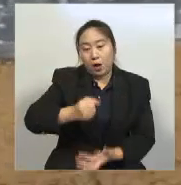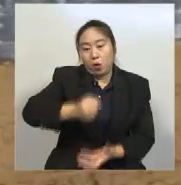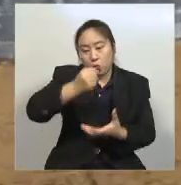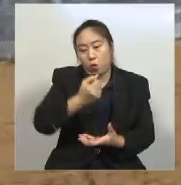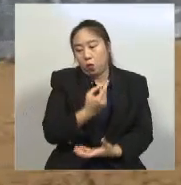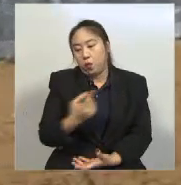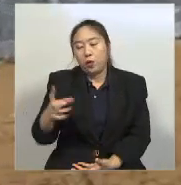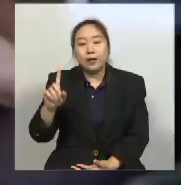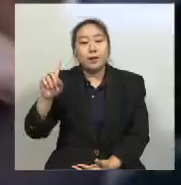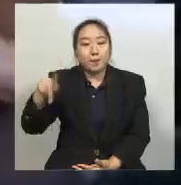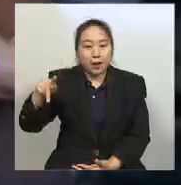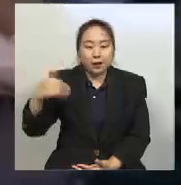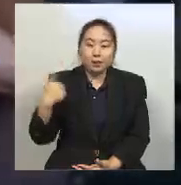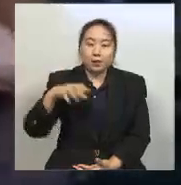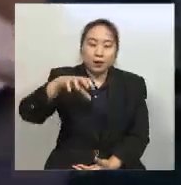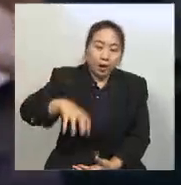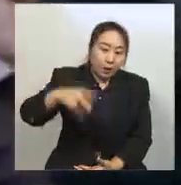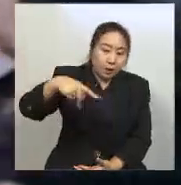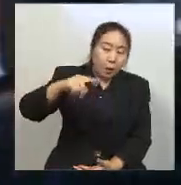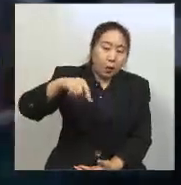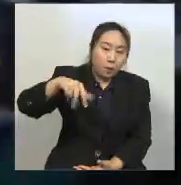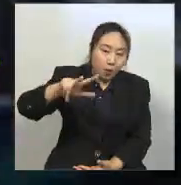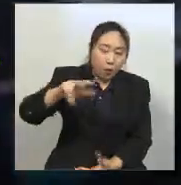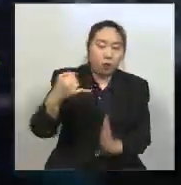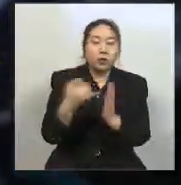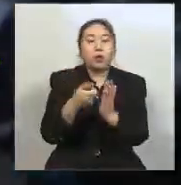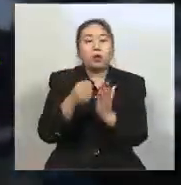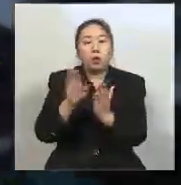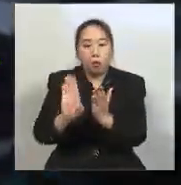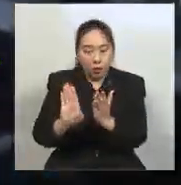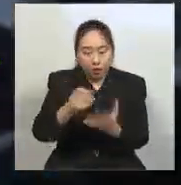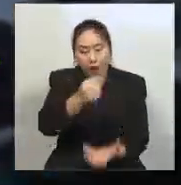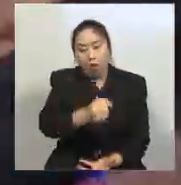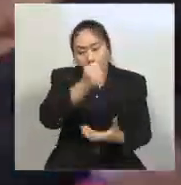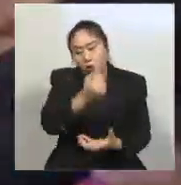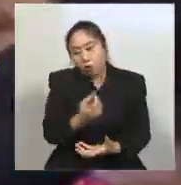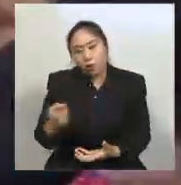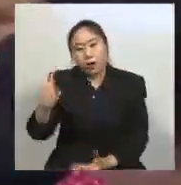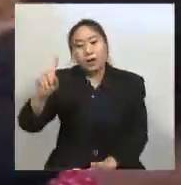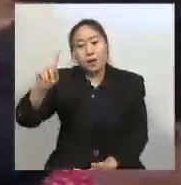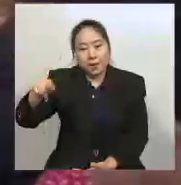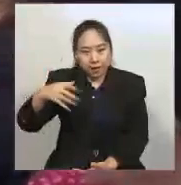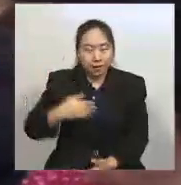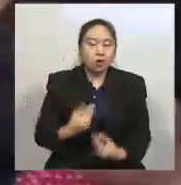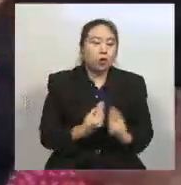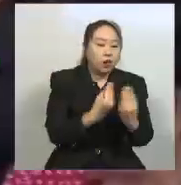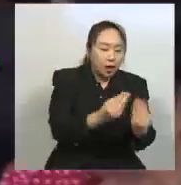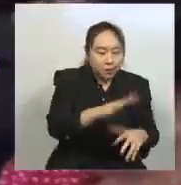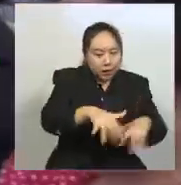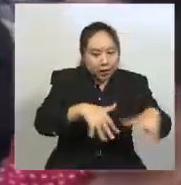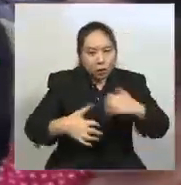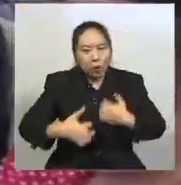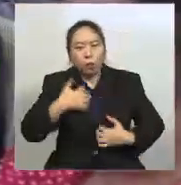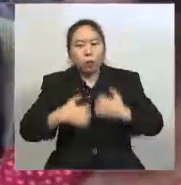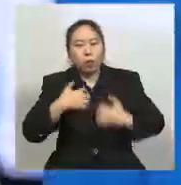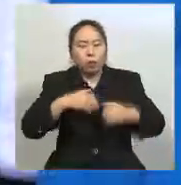งและจากสำนักงานป้องกันและบรรเทาสาธารณภัยจังหวัดอุบลราชธานีอีก 1,000 ถุงเพื่อเป็นการบรรเทาความเดือดร้อนให้กับ